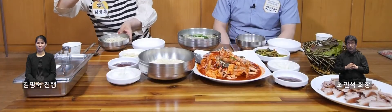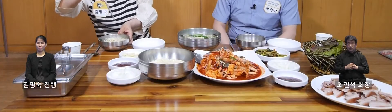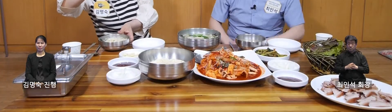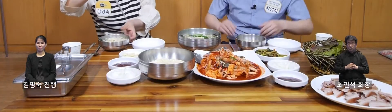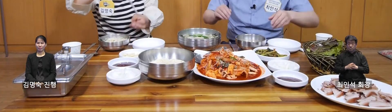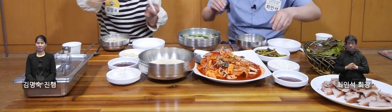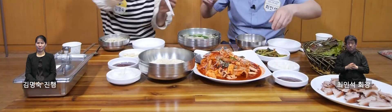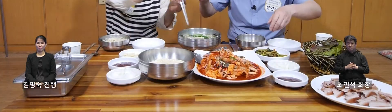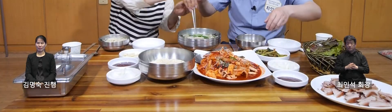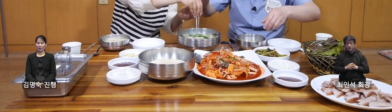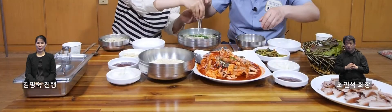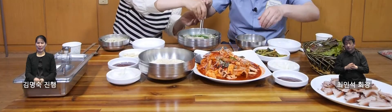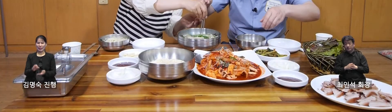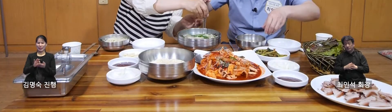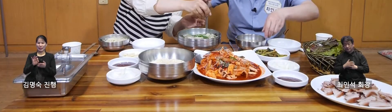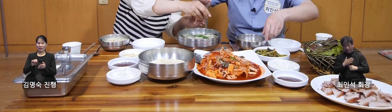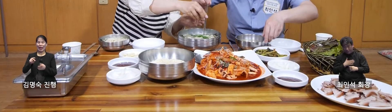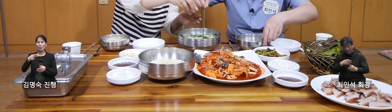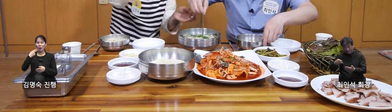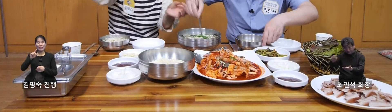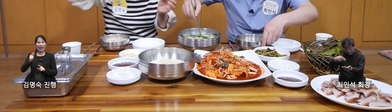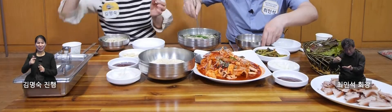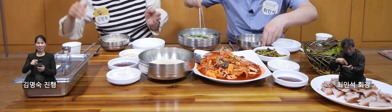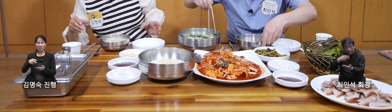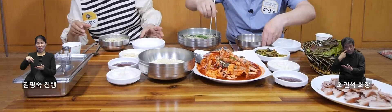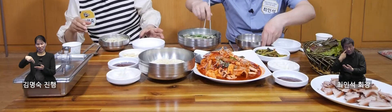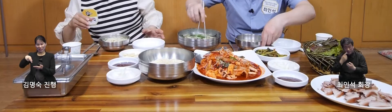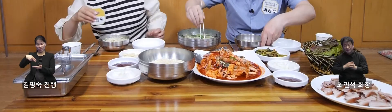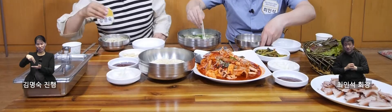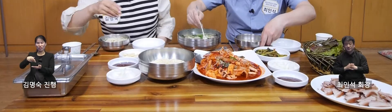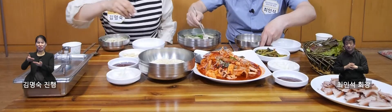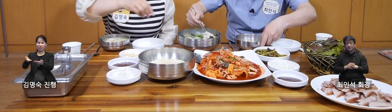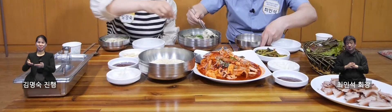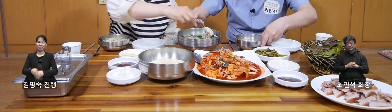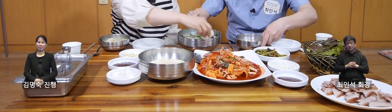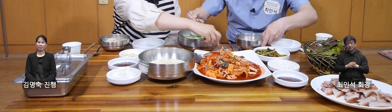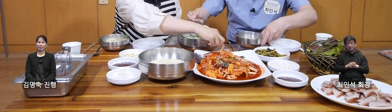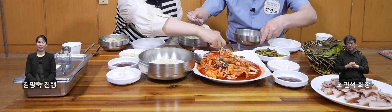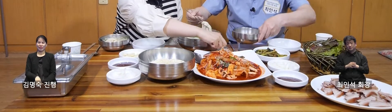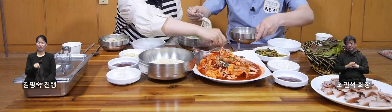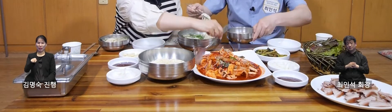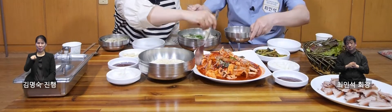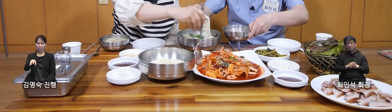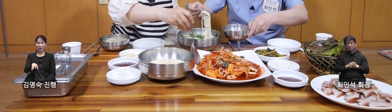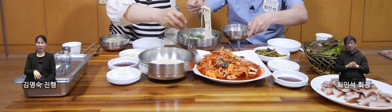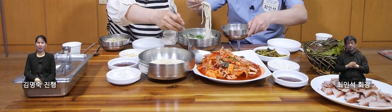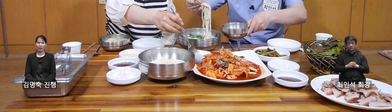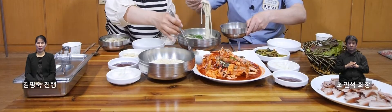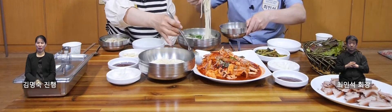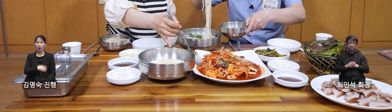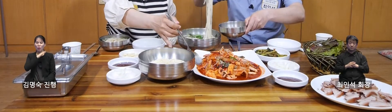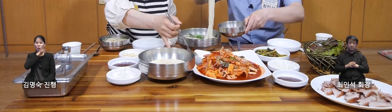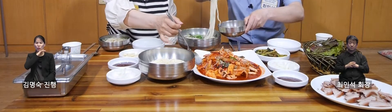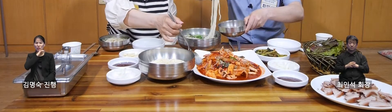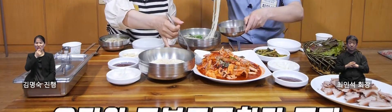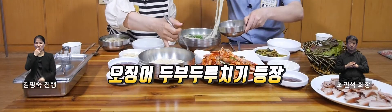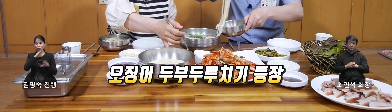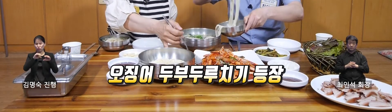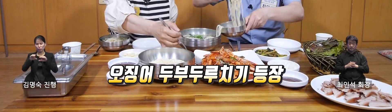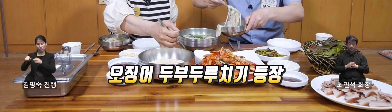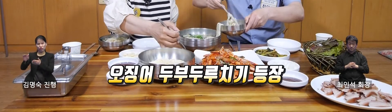이거는 안 먹은 젓가락이 있겠네. 하시고 그 다음에 이제 앞에 오징어